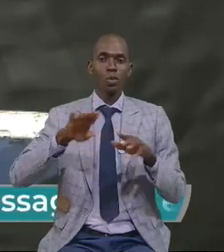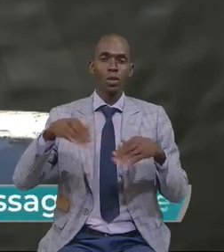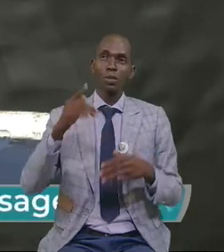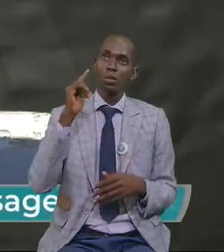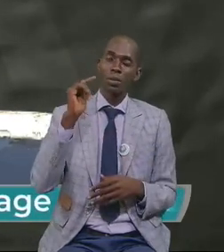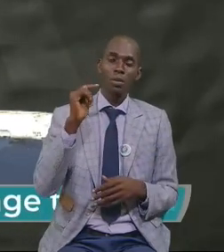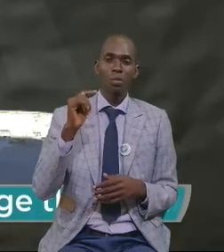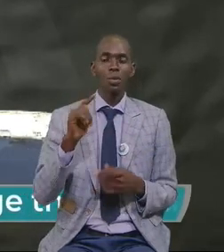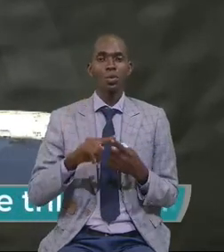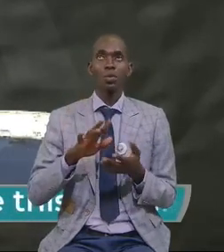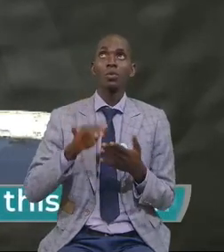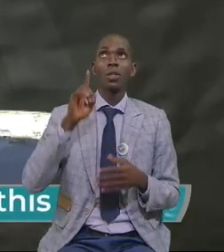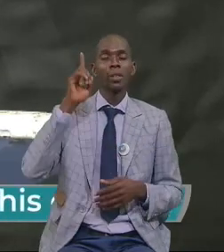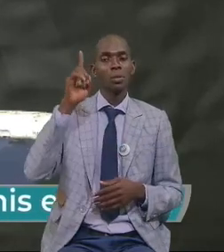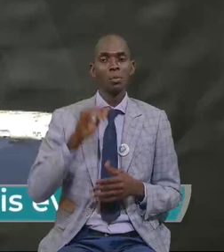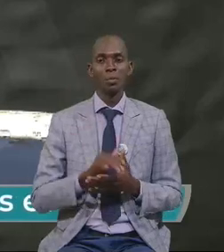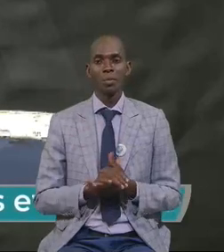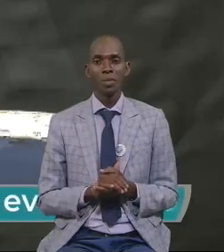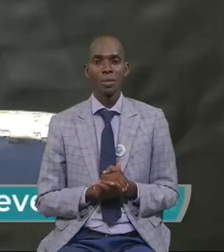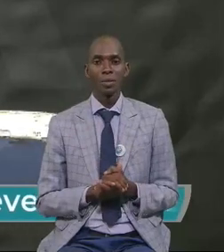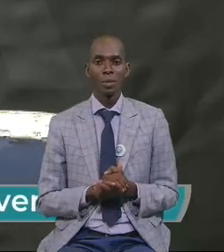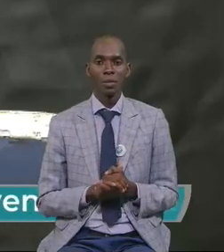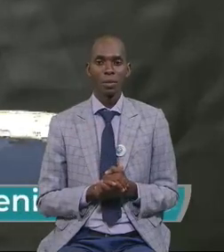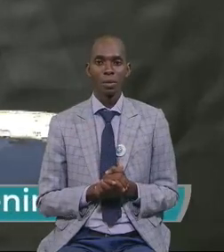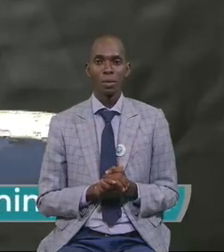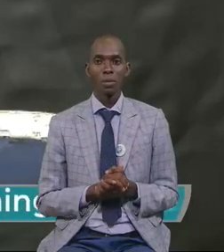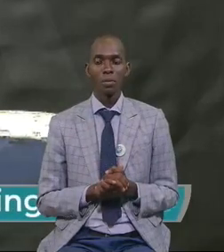glorifier dans les témoignages.